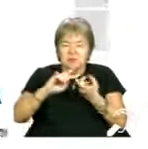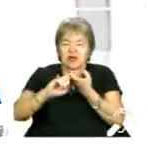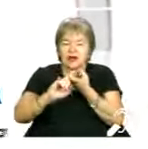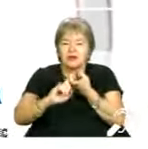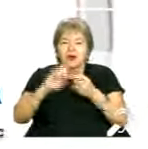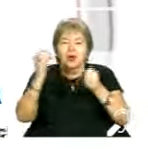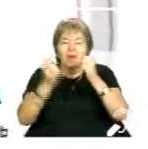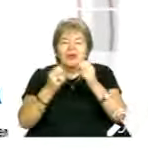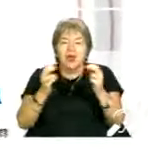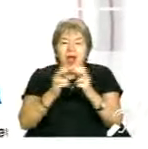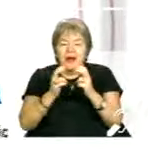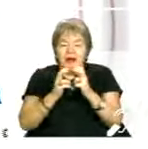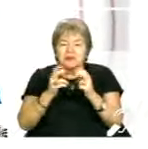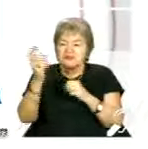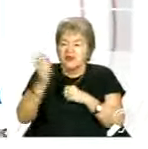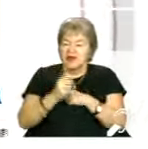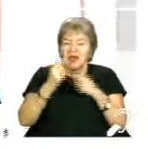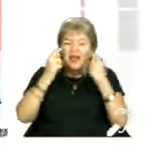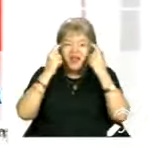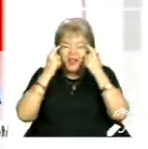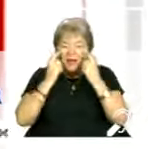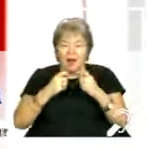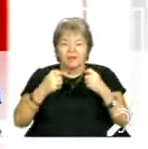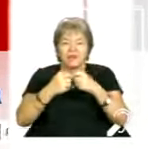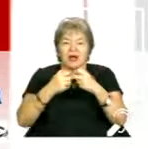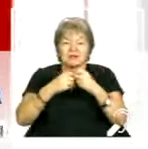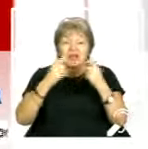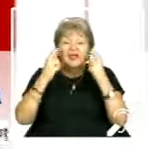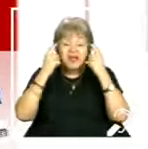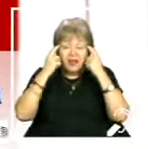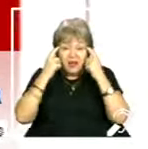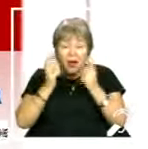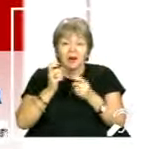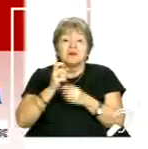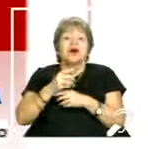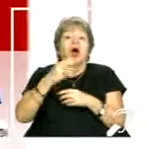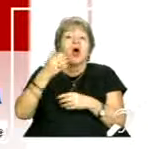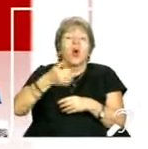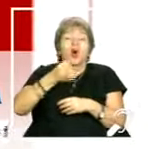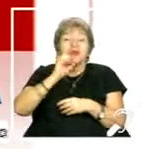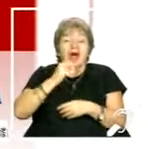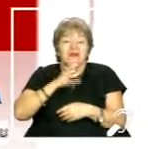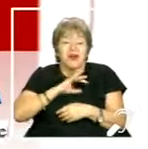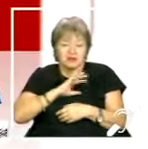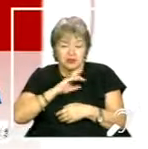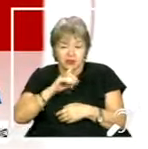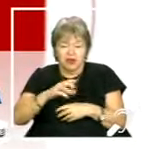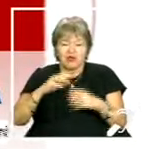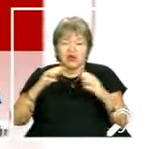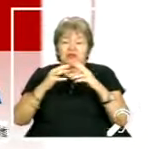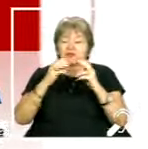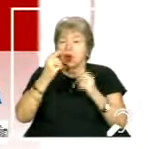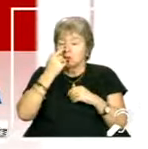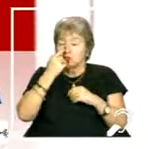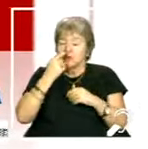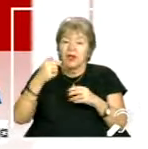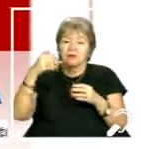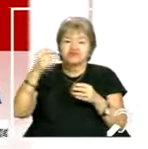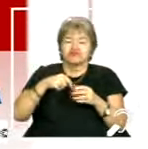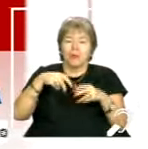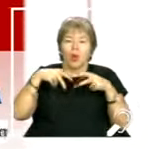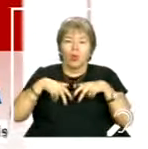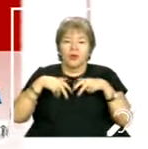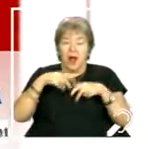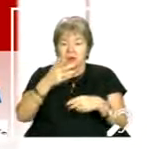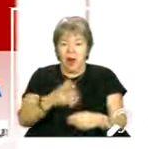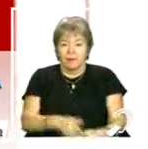vehiculele electrice provenite din China tarifele chinezești asupra coniacului franțuzesc și Războiul Rusiei în Ucraina